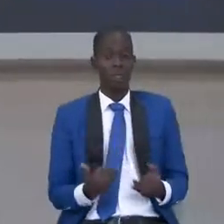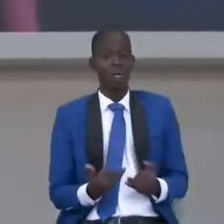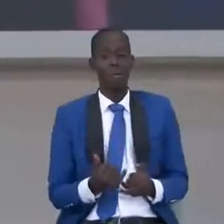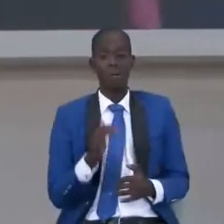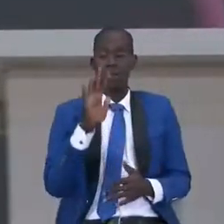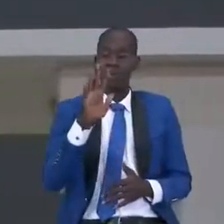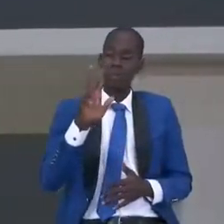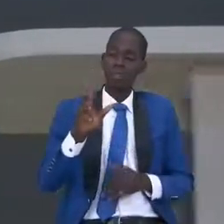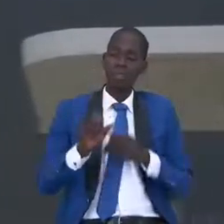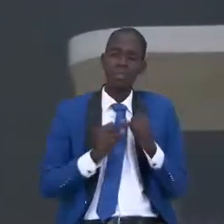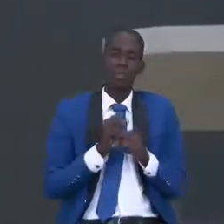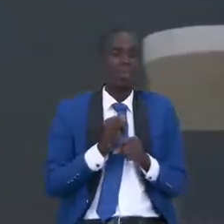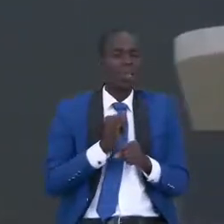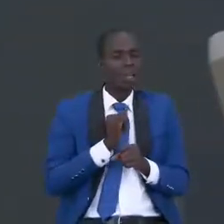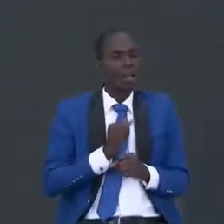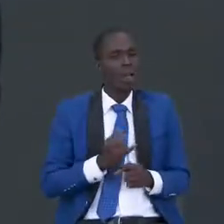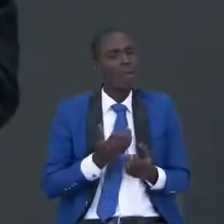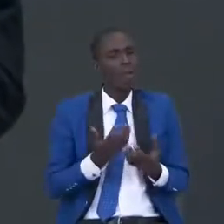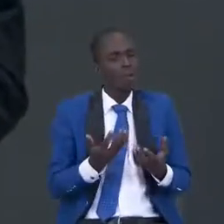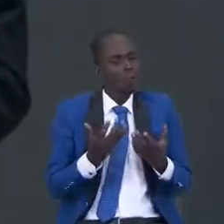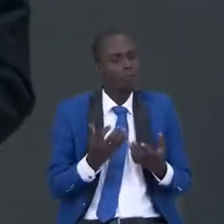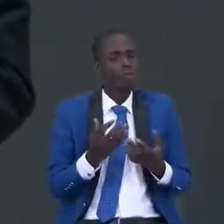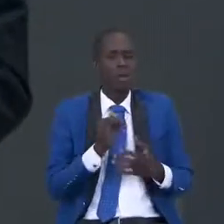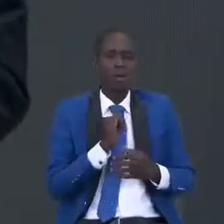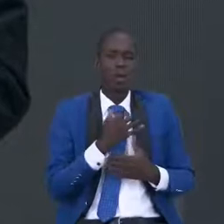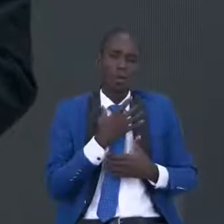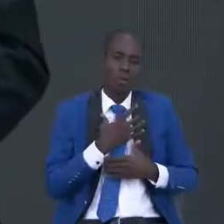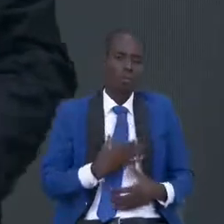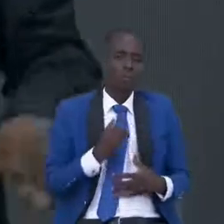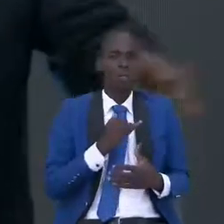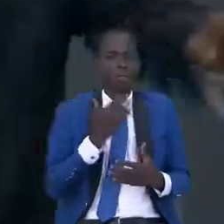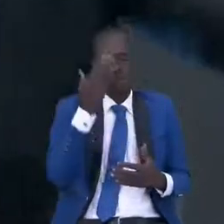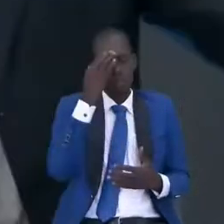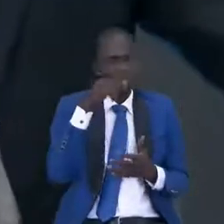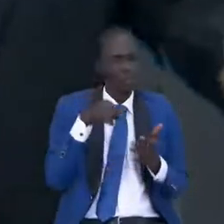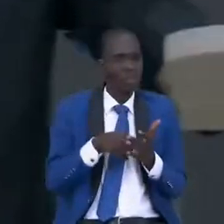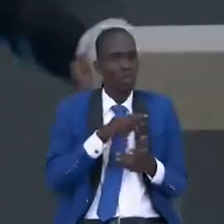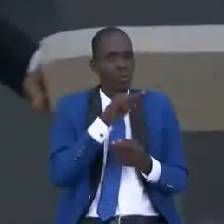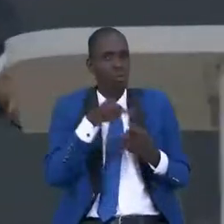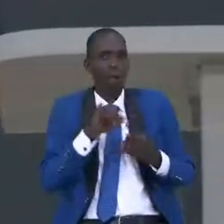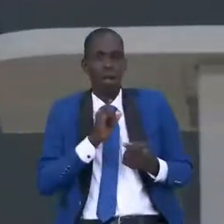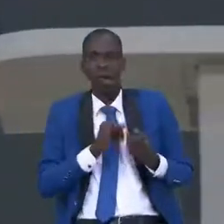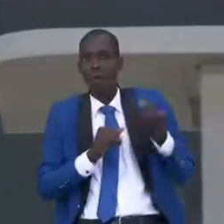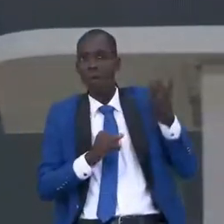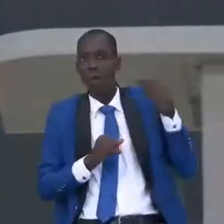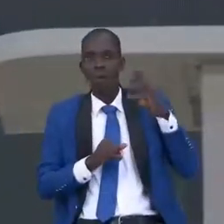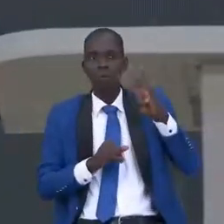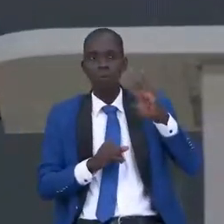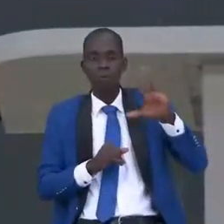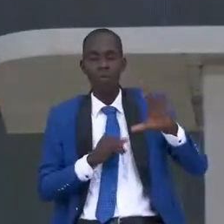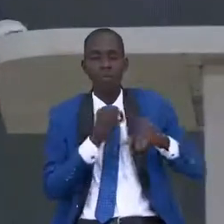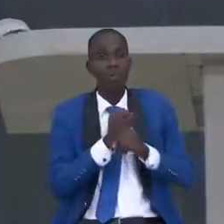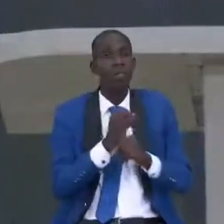Oh, j'aurais souhaité avoir connu ça quand j'avais 45 ans. Hein. Ça, cet